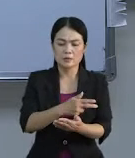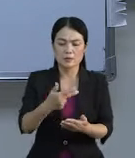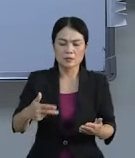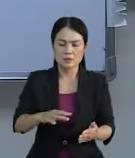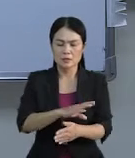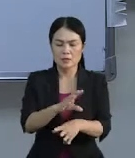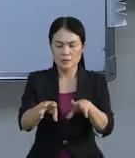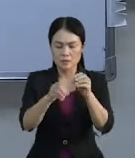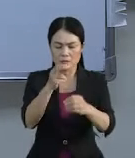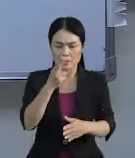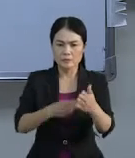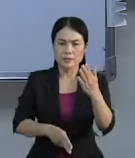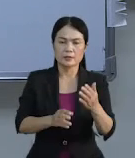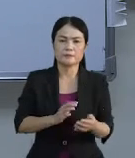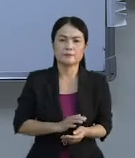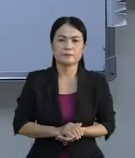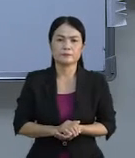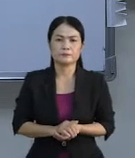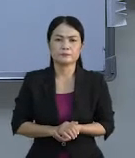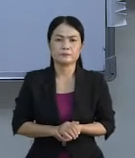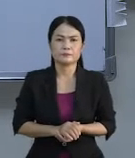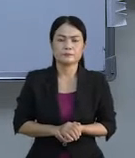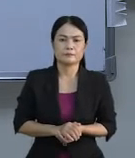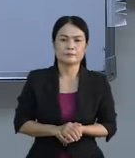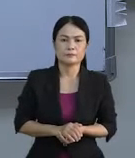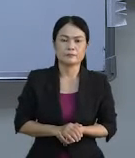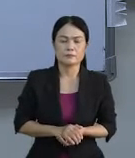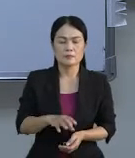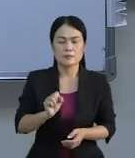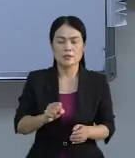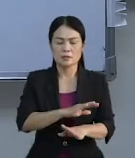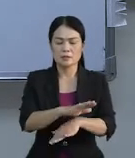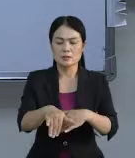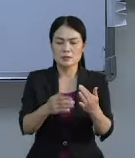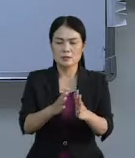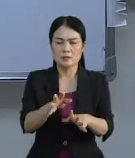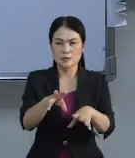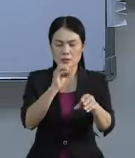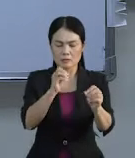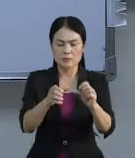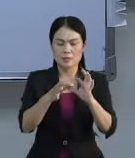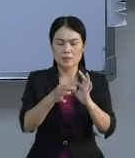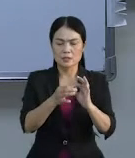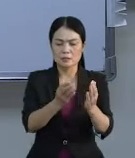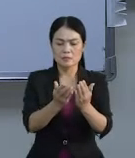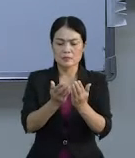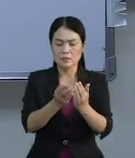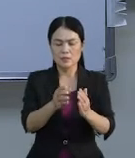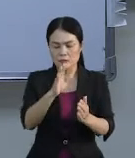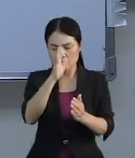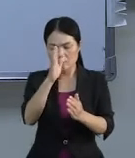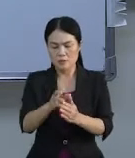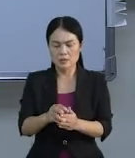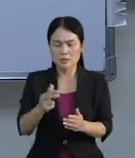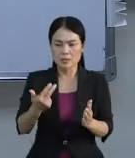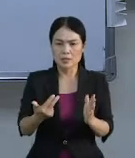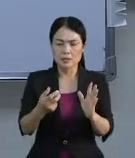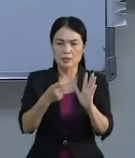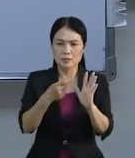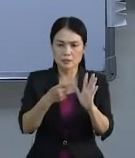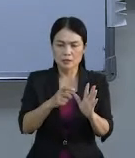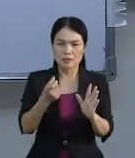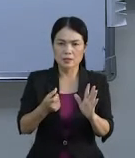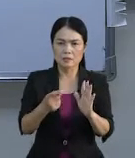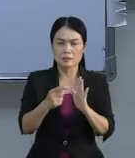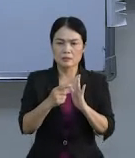ររបស់យើងរៀនអំពីអ្វីបាទអរគុណគឺយើងរៀនតាក់ទងជាមួយនឹងអំណាចជីតាថាដូបា